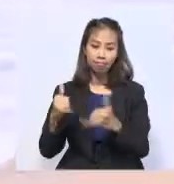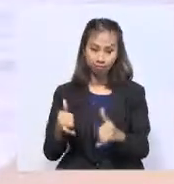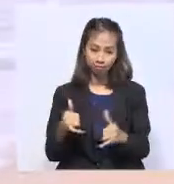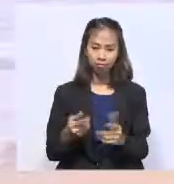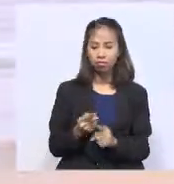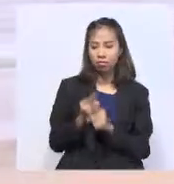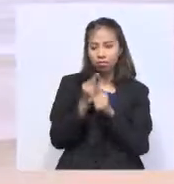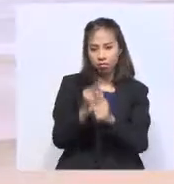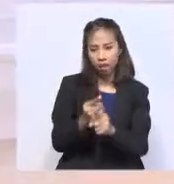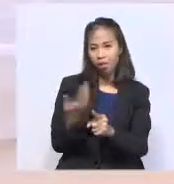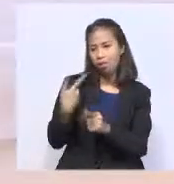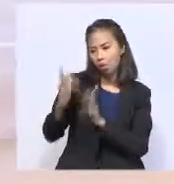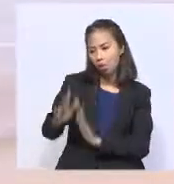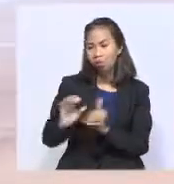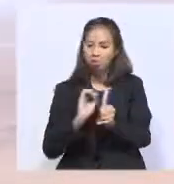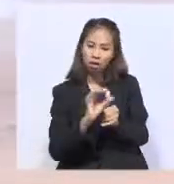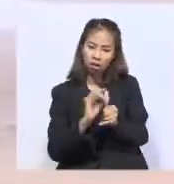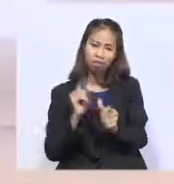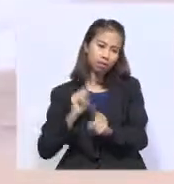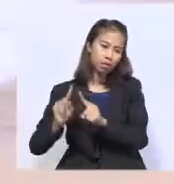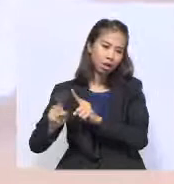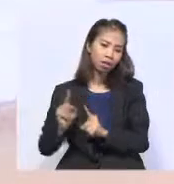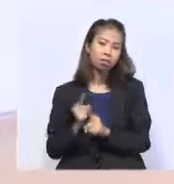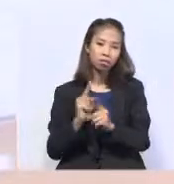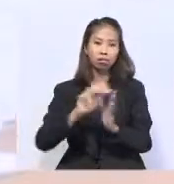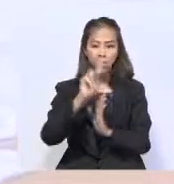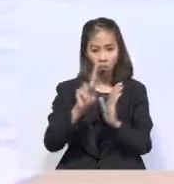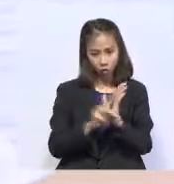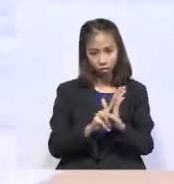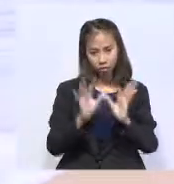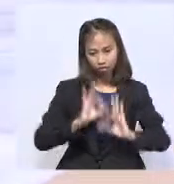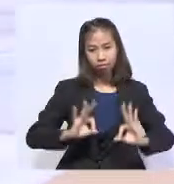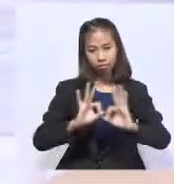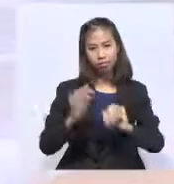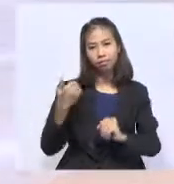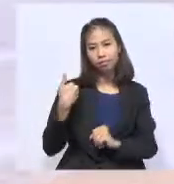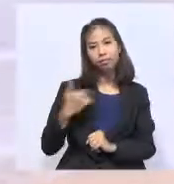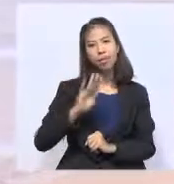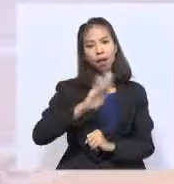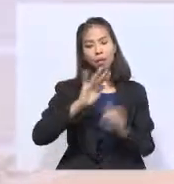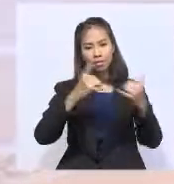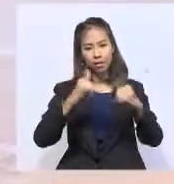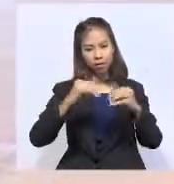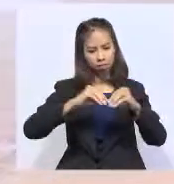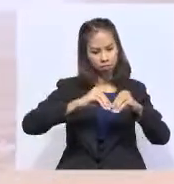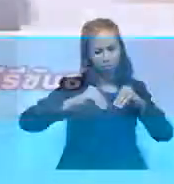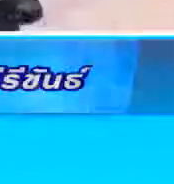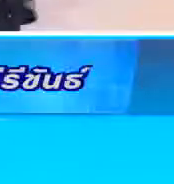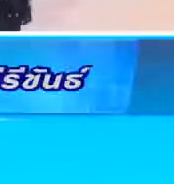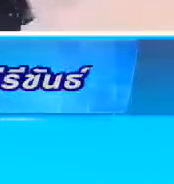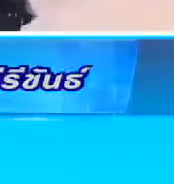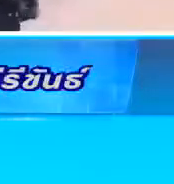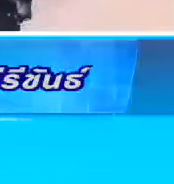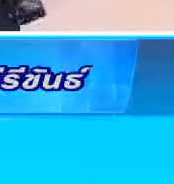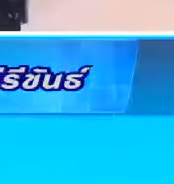ควรปฏิบัติตามคำแนะนำของเจ้าหน้าที่อย่างเคร่งครัดครับโดยเฉพาะในพื้นที่หาดทรายน้อยนี้นะครับมีป้ายเตือนว่าห้ามเล่นน้ำห่างจากฝั่งเกิน20เมตรครับ